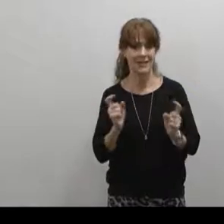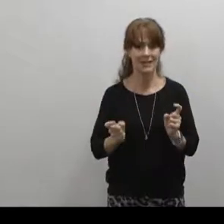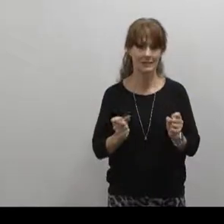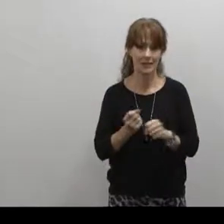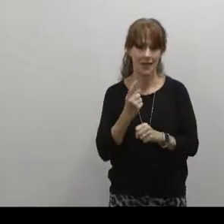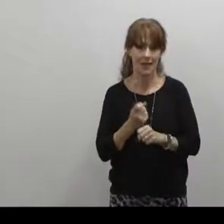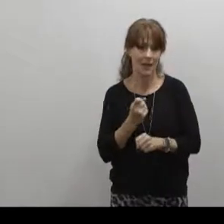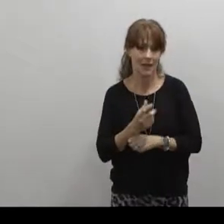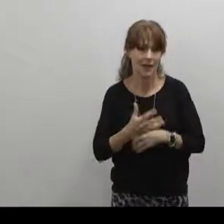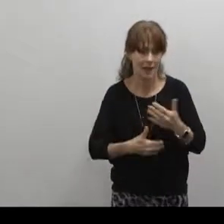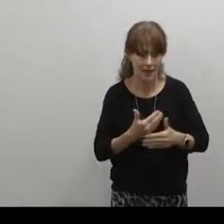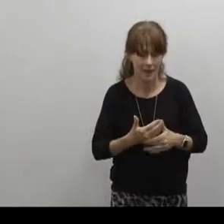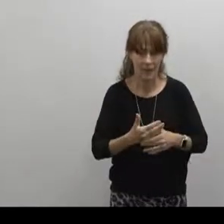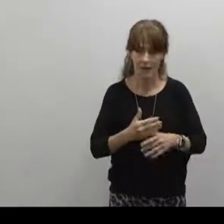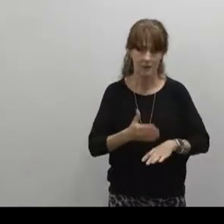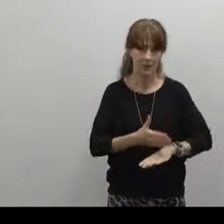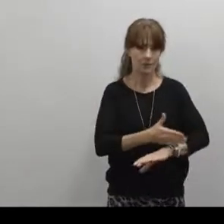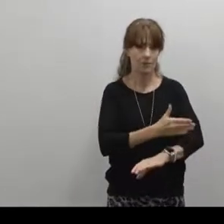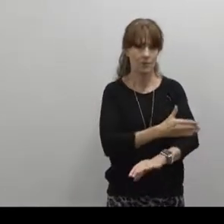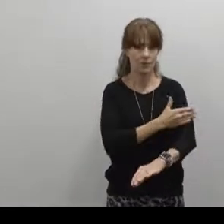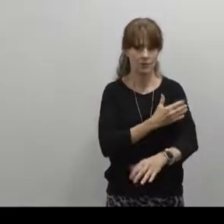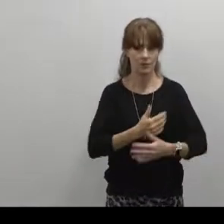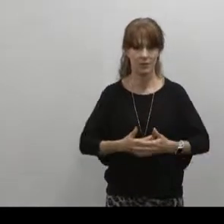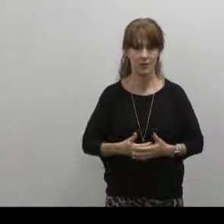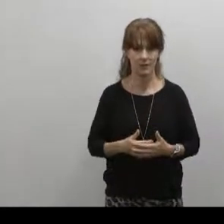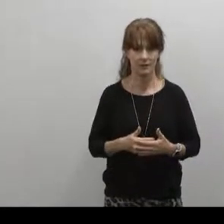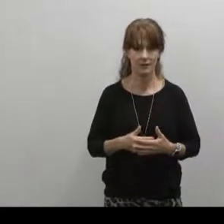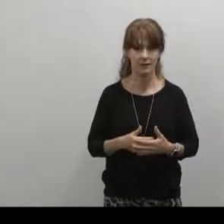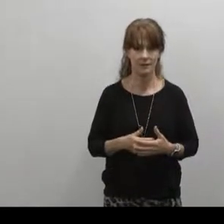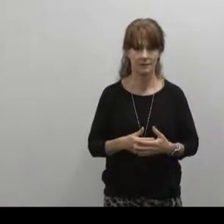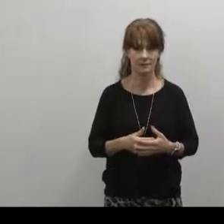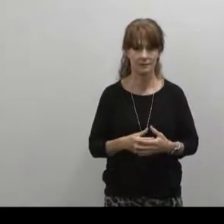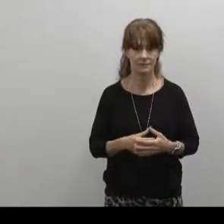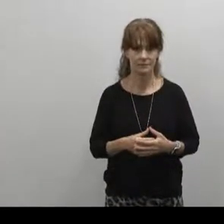nhưng đăng thả năng năm mà năm thật đâu họ cho năm